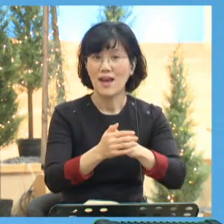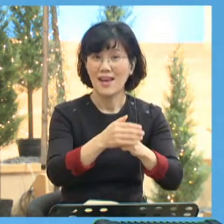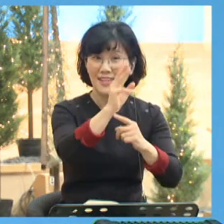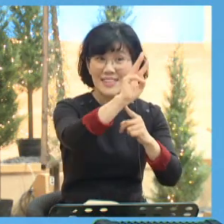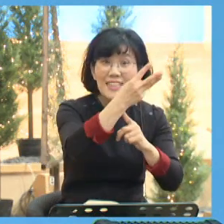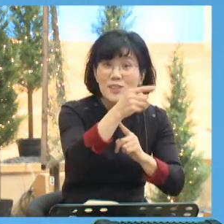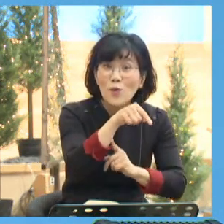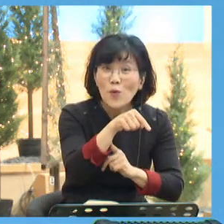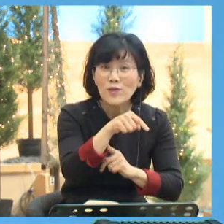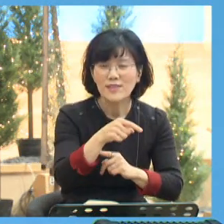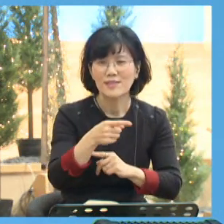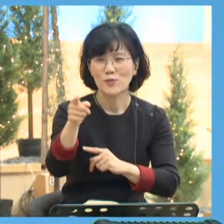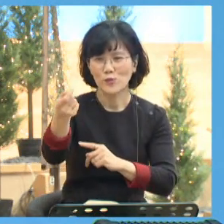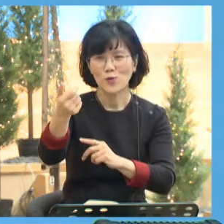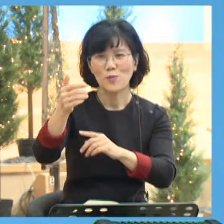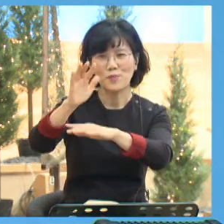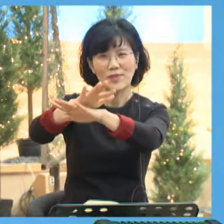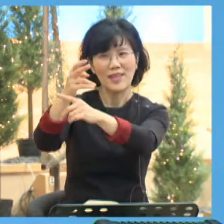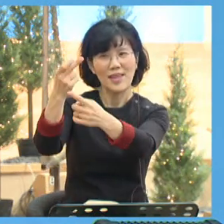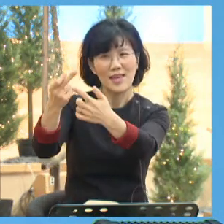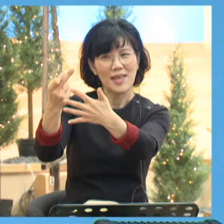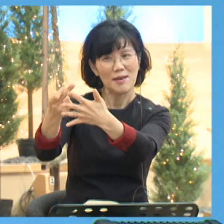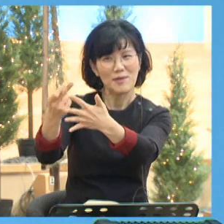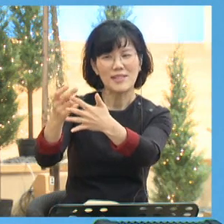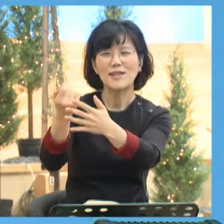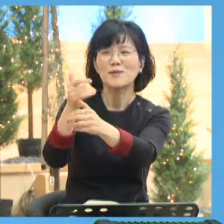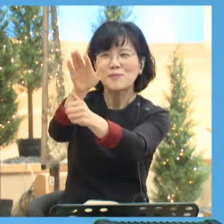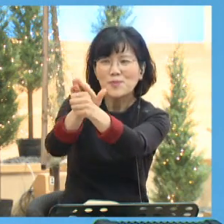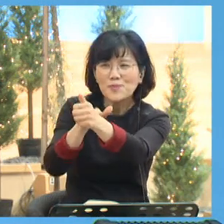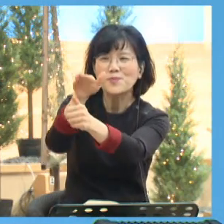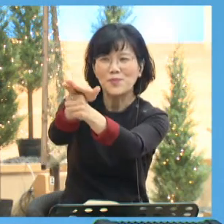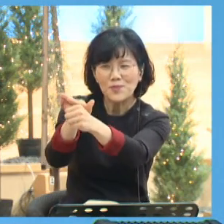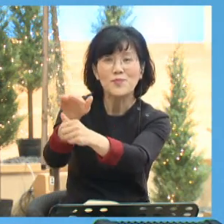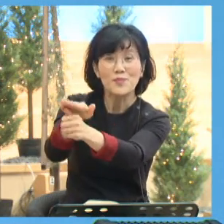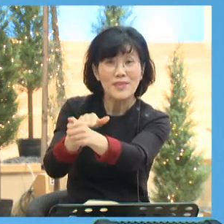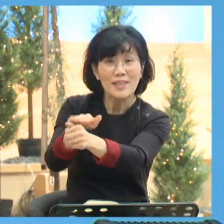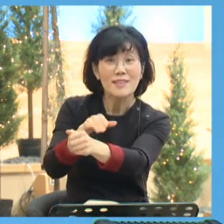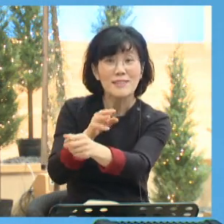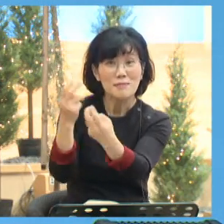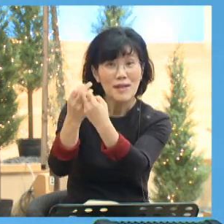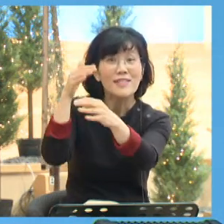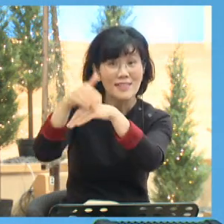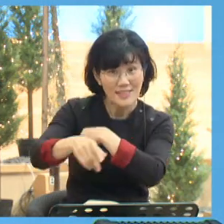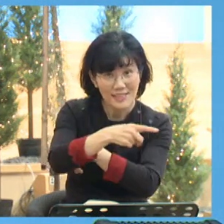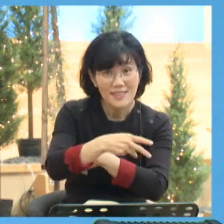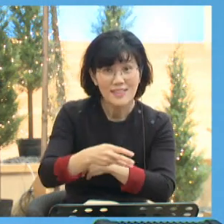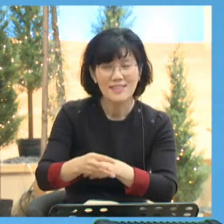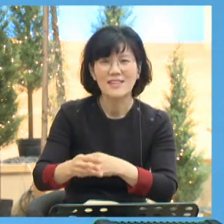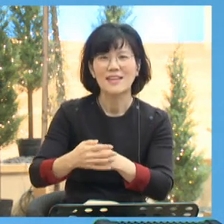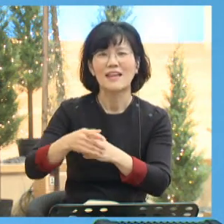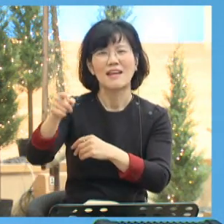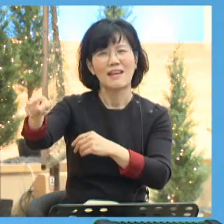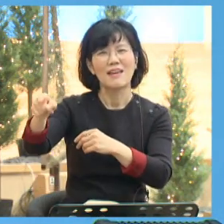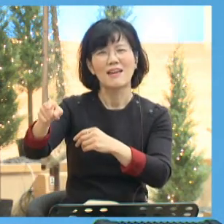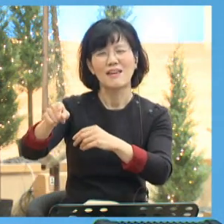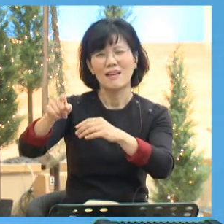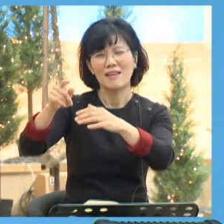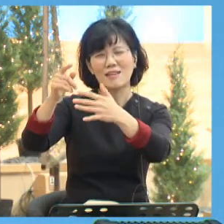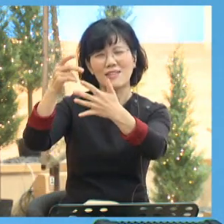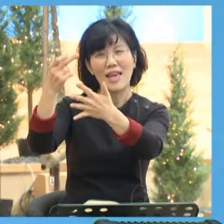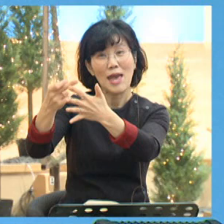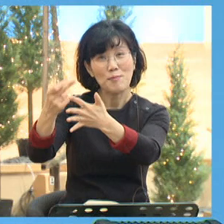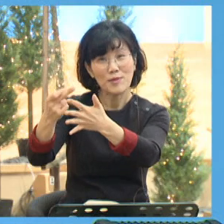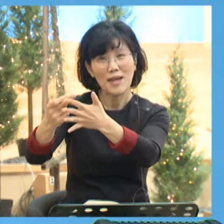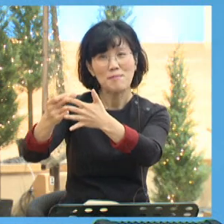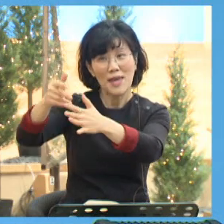하죠 달래 자랍니다 그 마음을 원래 주고 그래서 에브라임의 끝물 포도 에브라임 했던